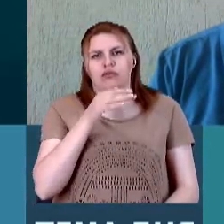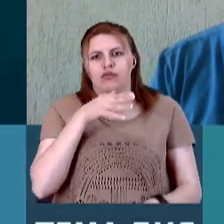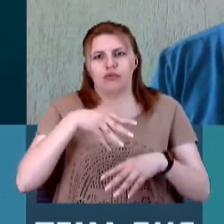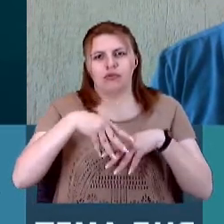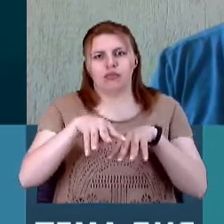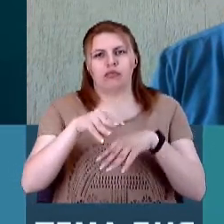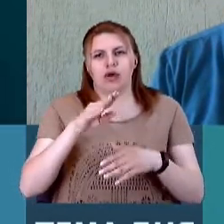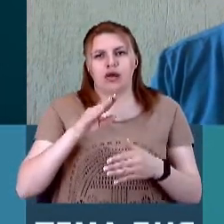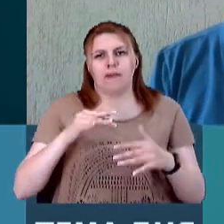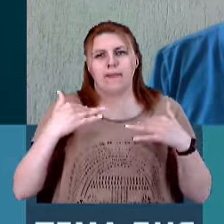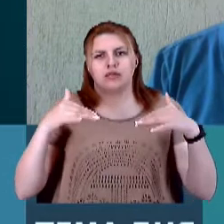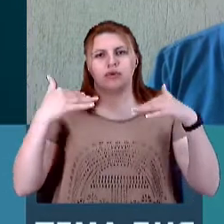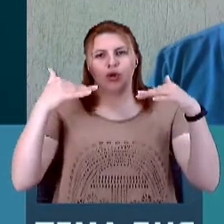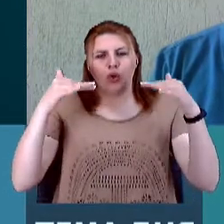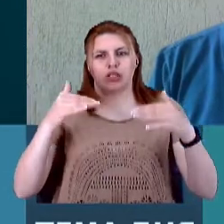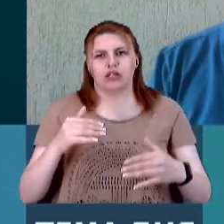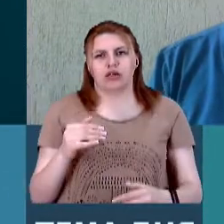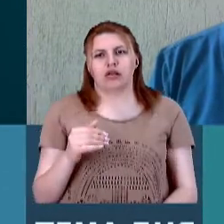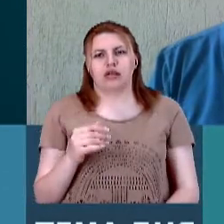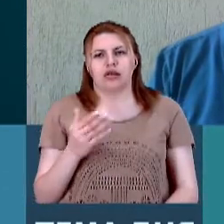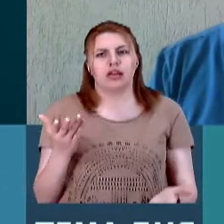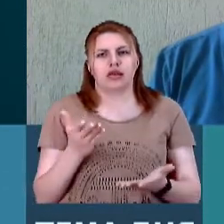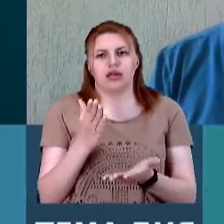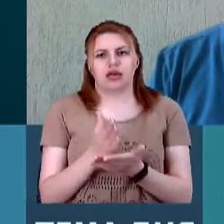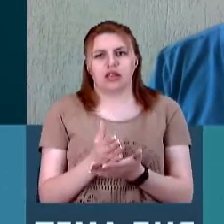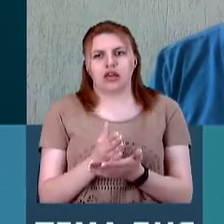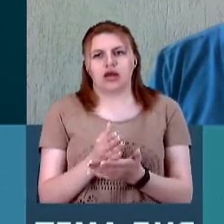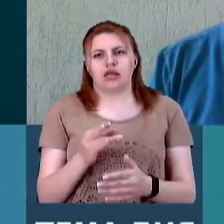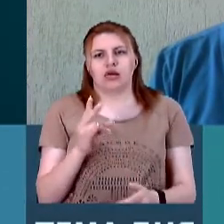безпілотні літальні апарати, які є на озброєнні так званого